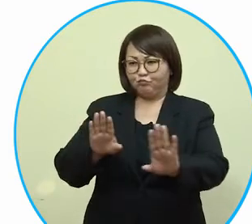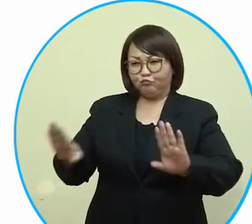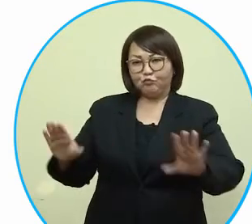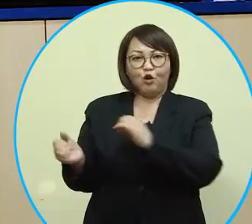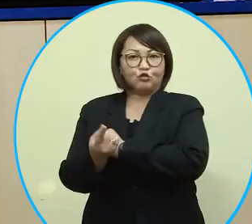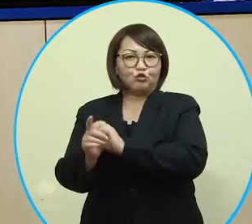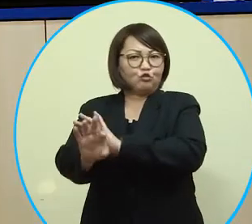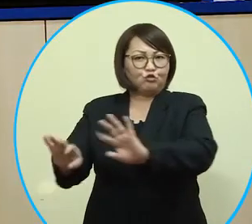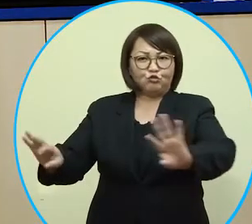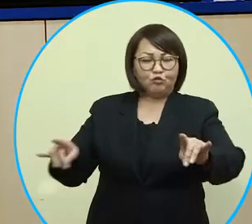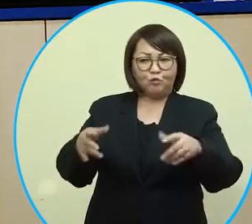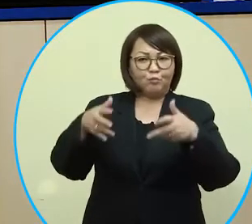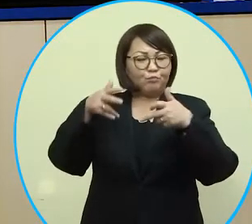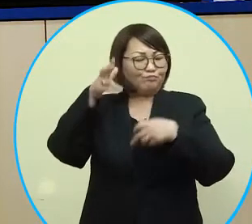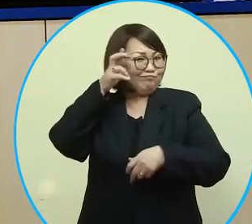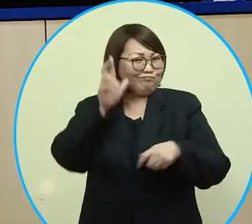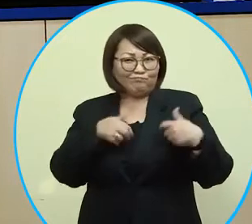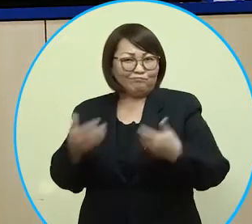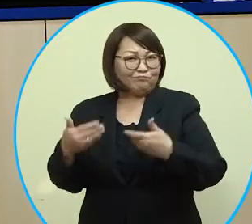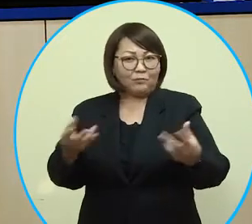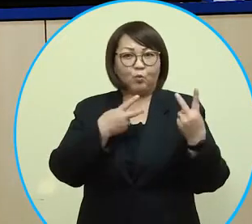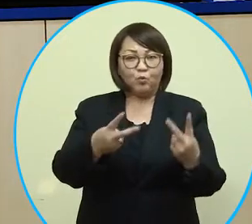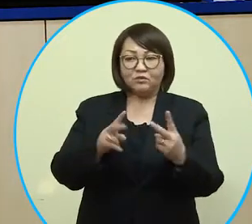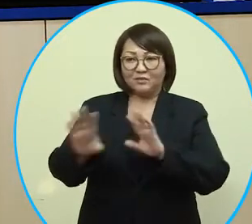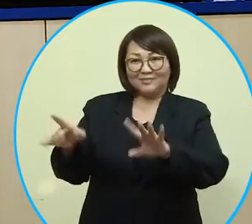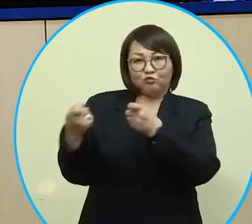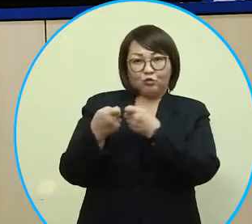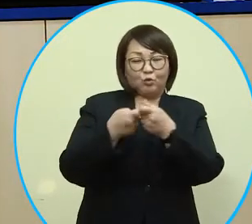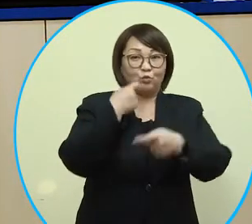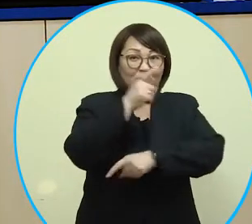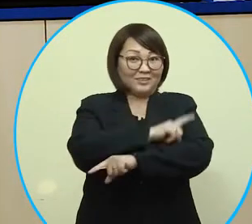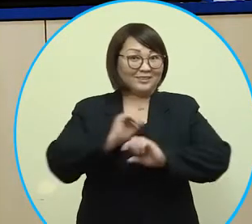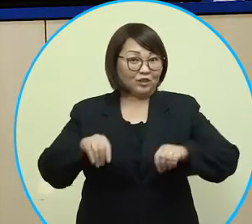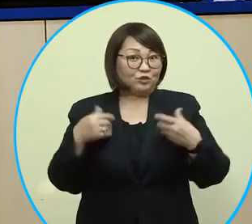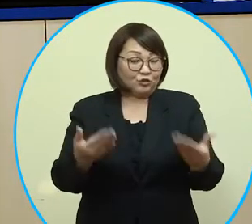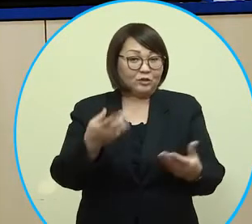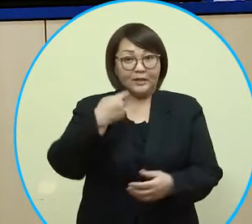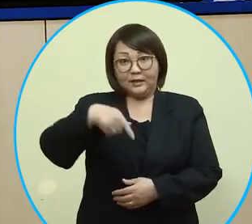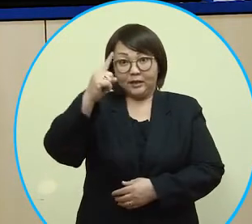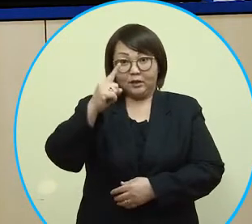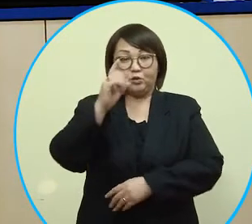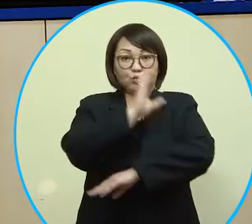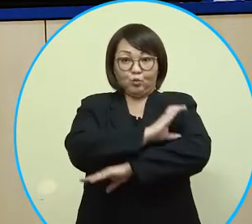ХУЖЛИЙ ОНЦОЛИГ АЛЛГАТ ДАХУГТУУДООД ХЕРХИН БОЛУСОРЛИЙН ҮЩЩЛГАЙ ҮЩЩЮЛГТИЙ ХОЛБОТА ХЕРЧИЛ ДУДЫЙГ ТАБУХН ҮЩЩЮ ЦОНРХНОО